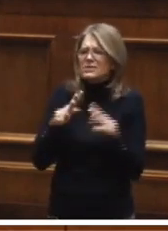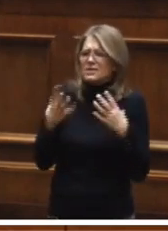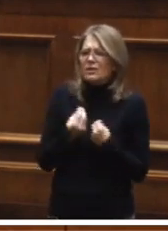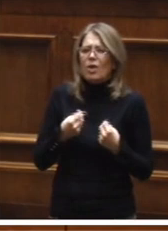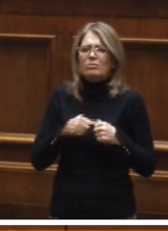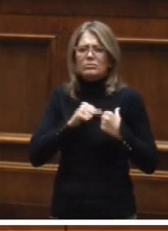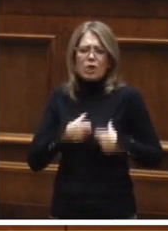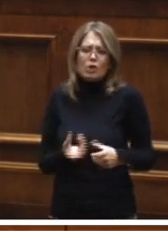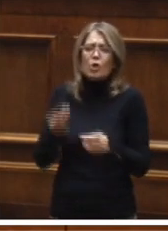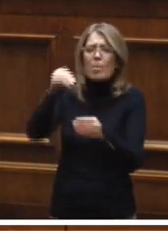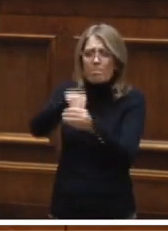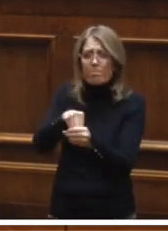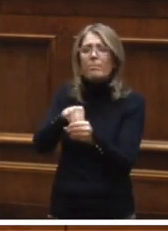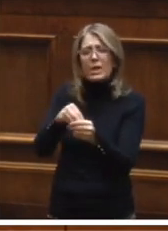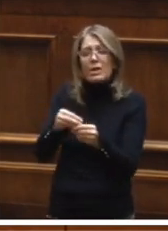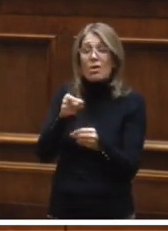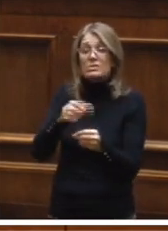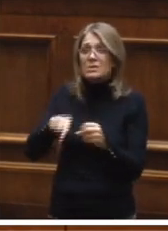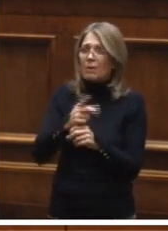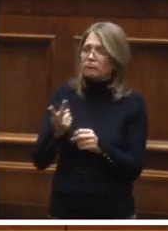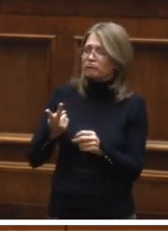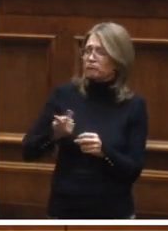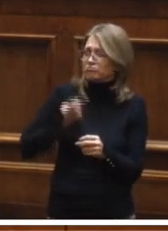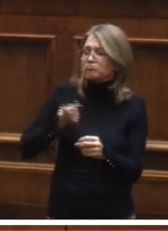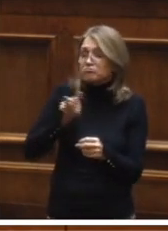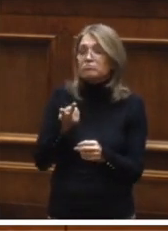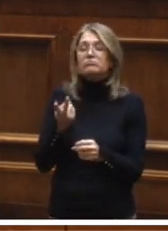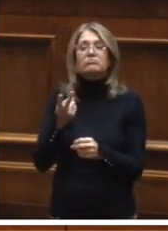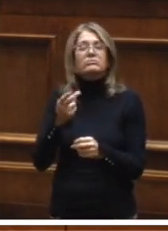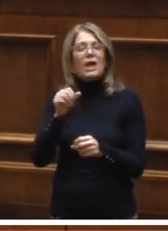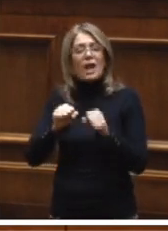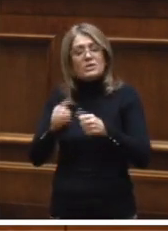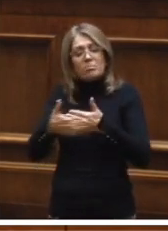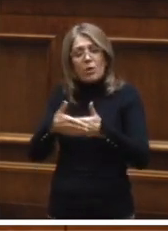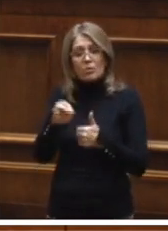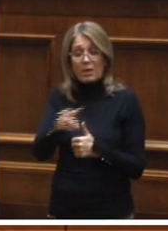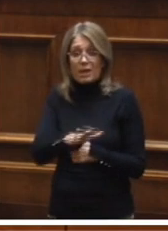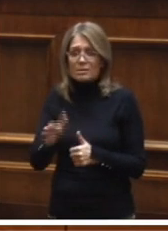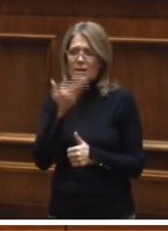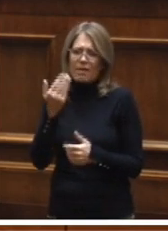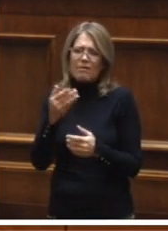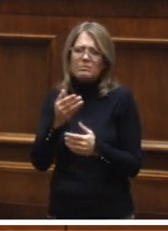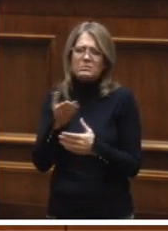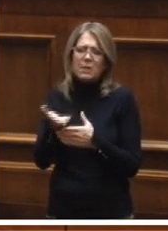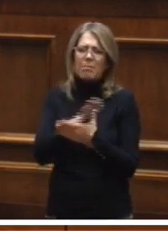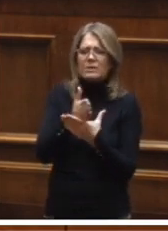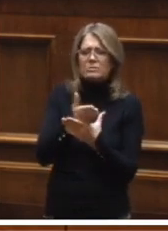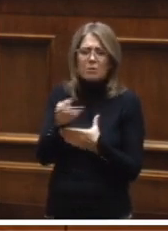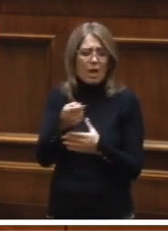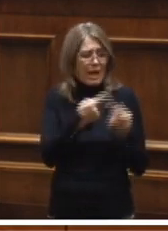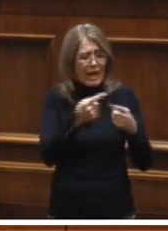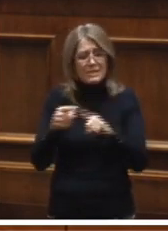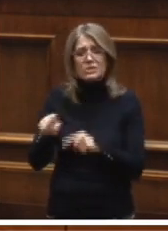prema svakom detetu postupa na dostojanstven način bez obzira na njihove međusobne različitosti i